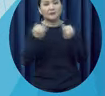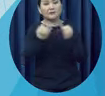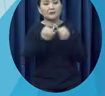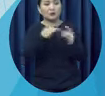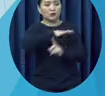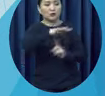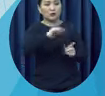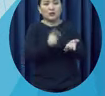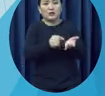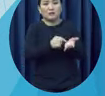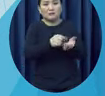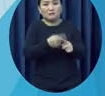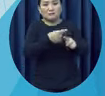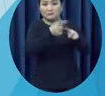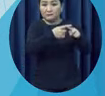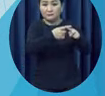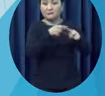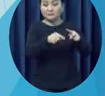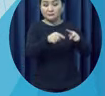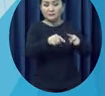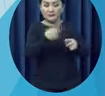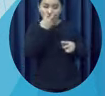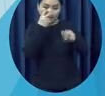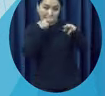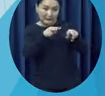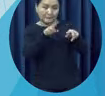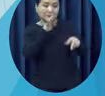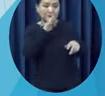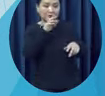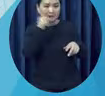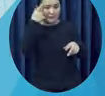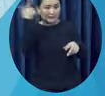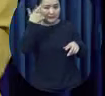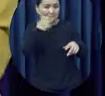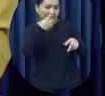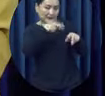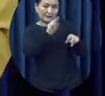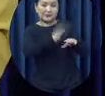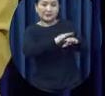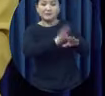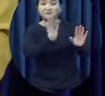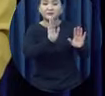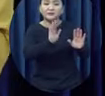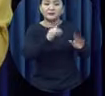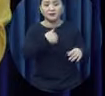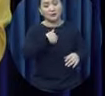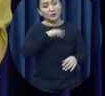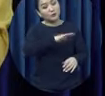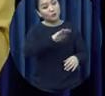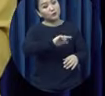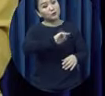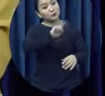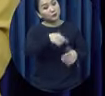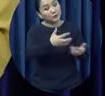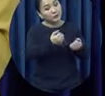нэлээдгүй ихссэн. А тэгэхээр яг цахим орчны хэрэглээнд хяналт тавихтаа хит их янахгүй, хит их мөрдөхгүй. Аль болох хүүхдээсээ зөвшөөрөл авах